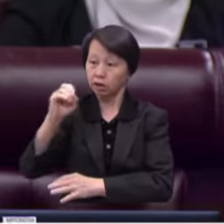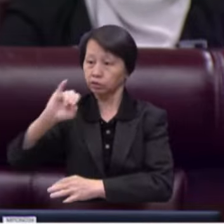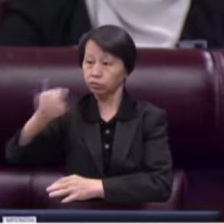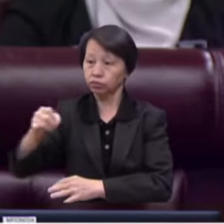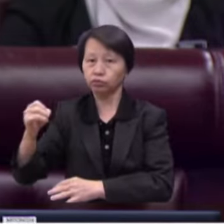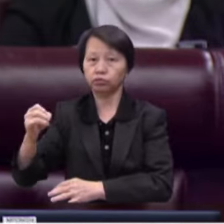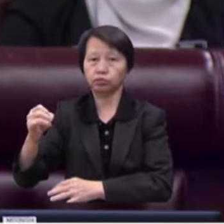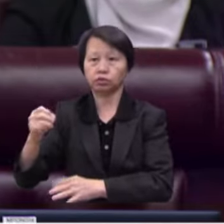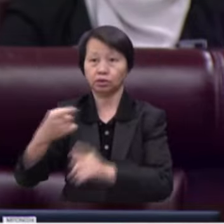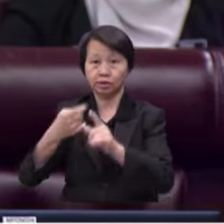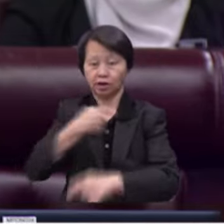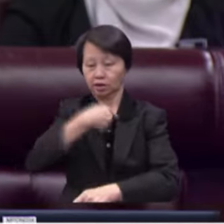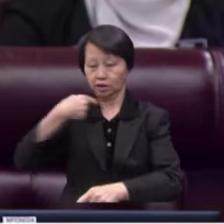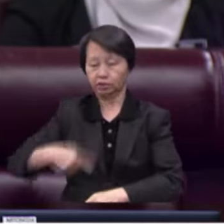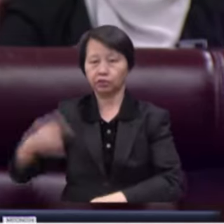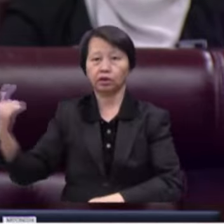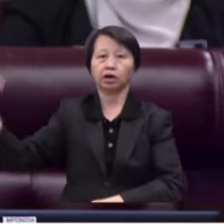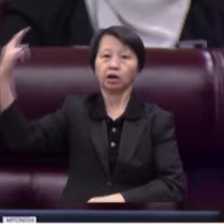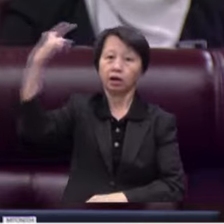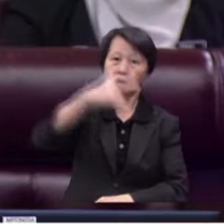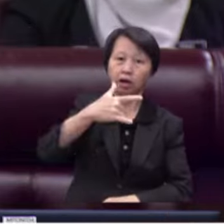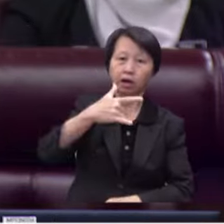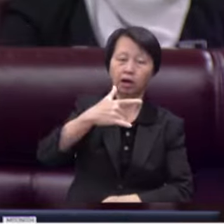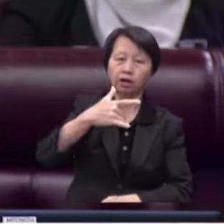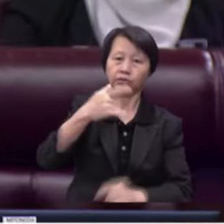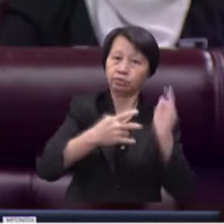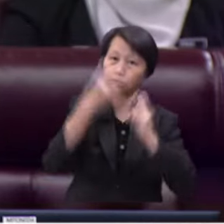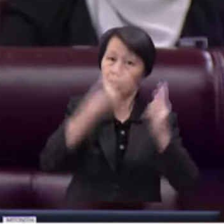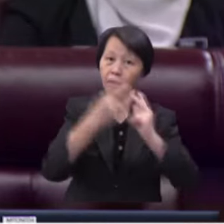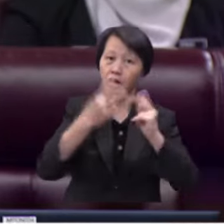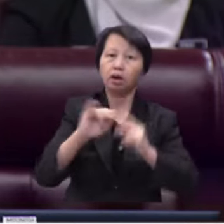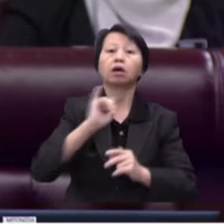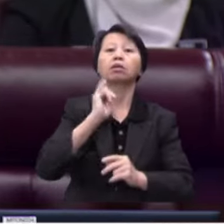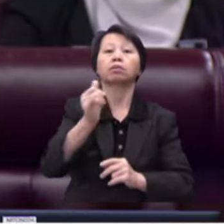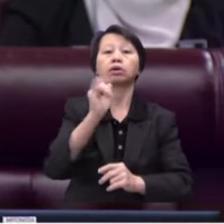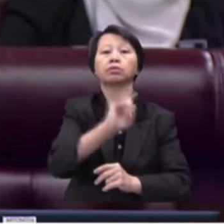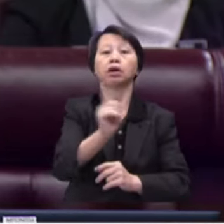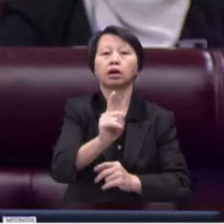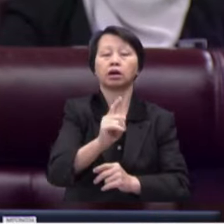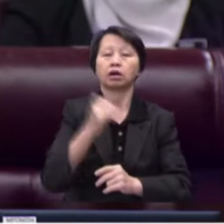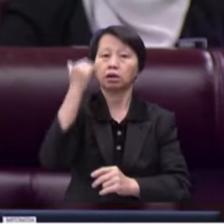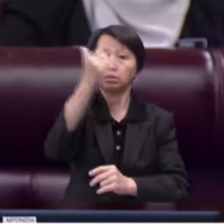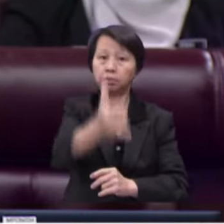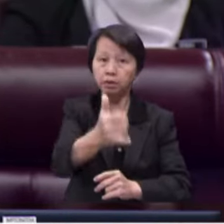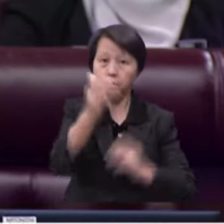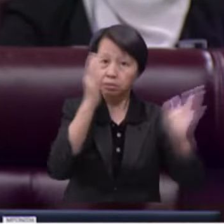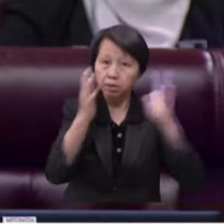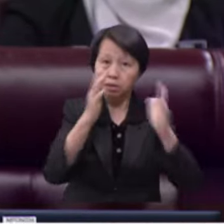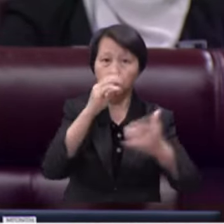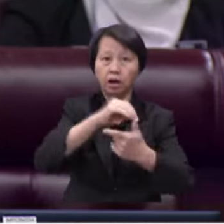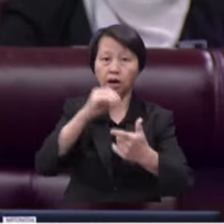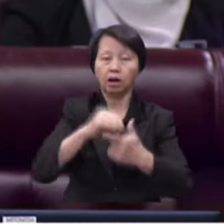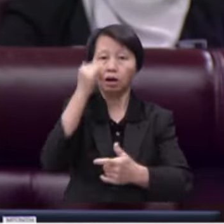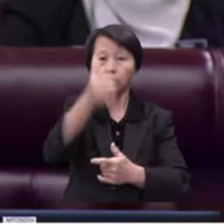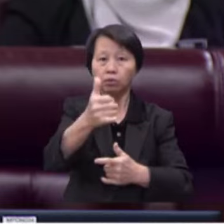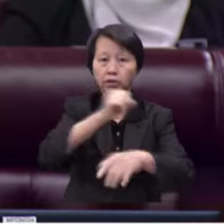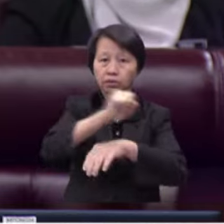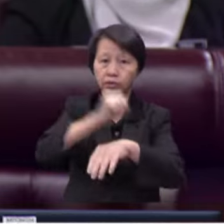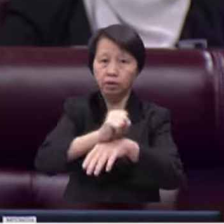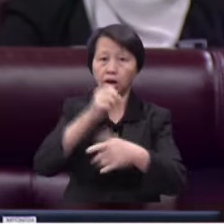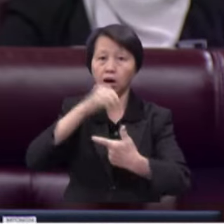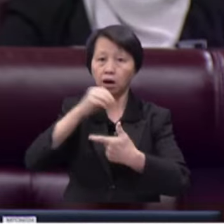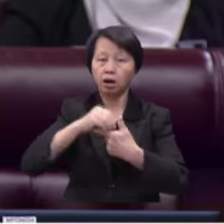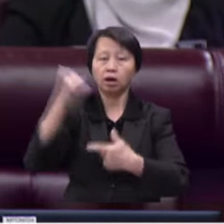karena daripada negara Cina untuk menanjung ke mana mereka akan pergi Adakah Mereka pergi ke Malaysia atau Mereka pergi ke Singapura